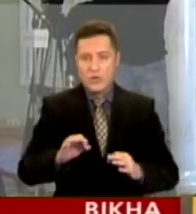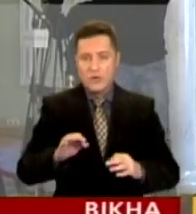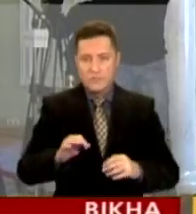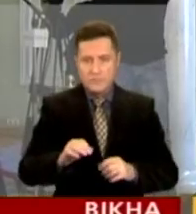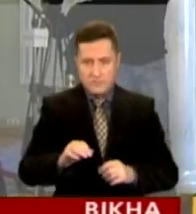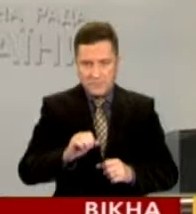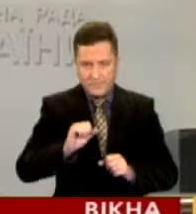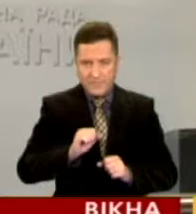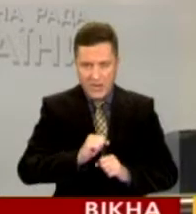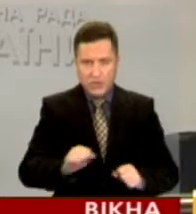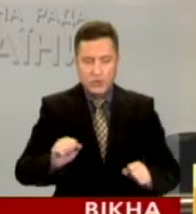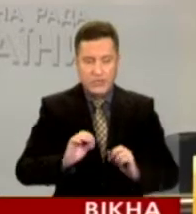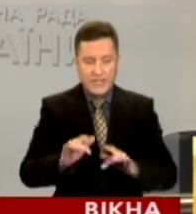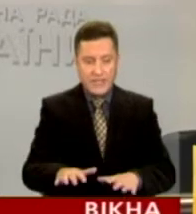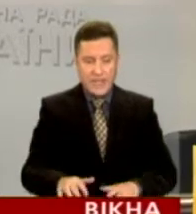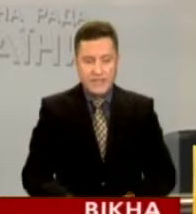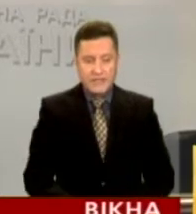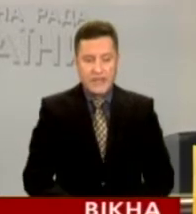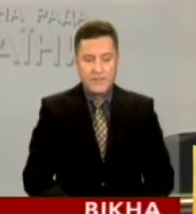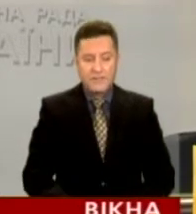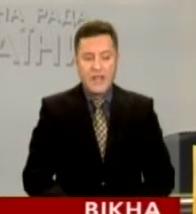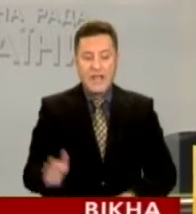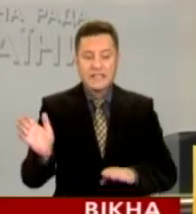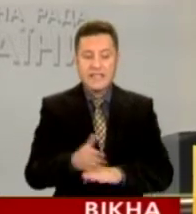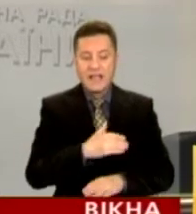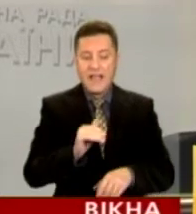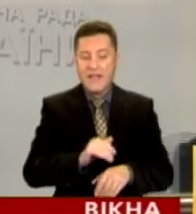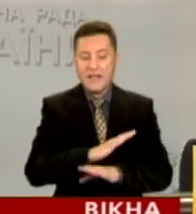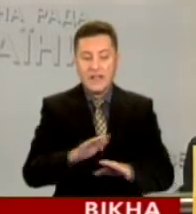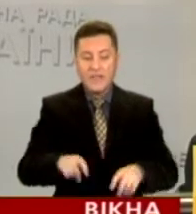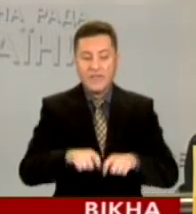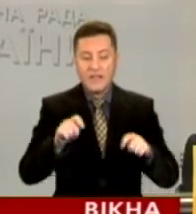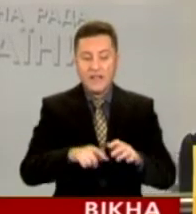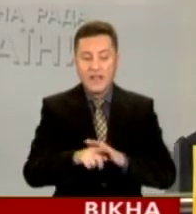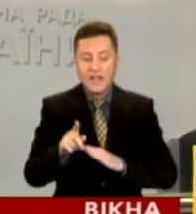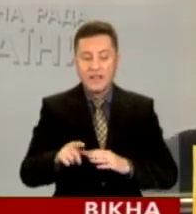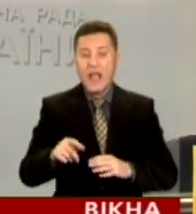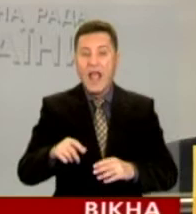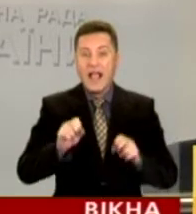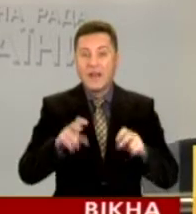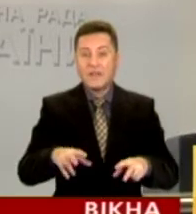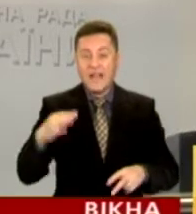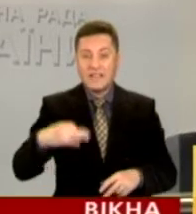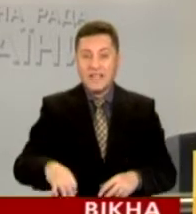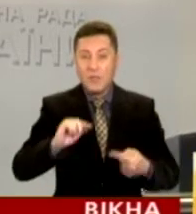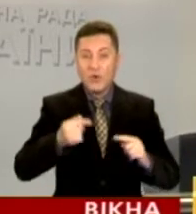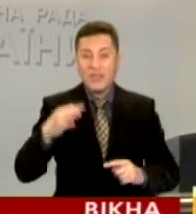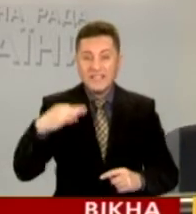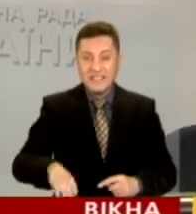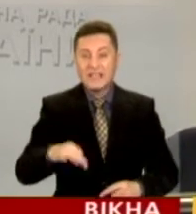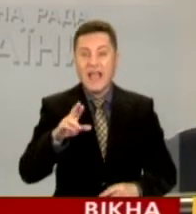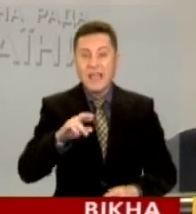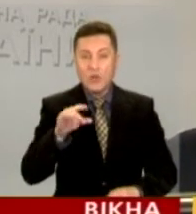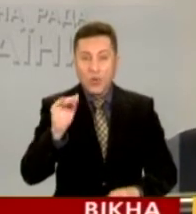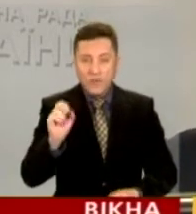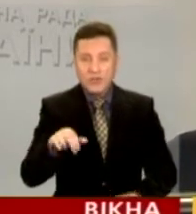парламенті. Настав час подати на зняття недоторканності та відкрити кримінальні справи проти сина Януковича, сина Пшонки і проти Калєтніка. Ну